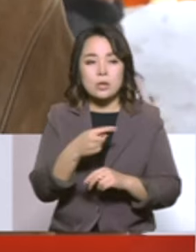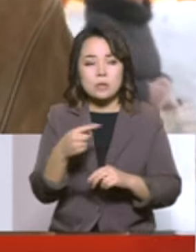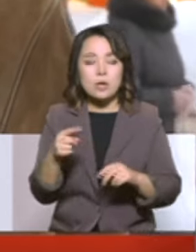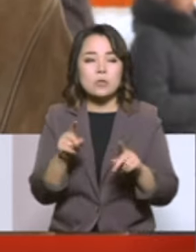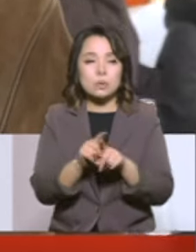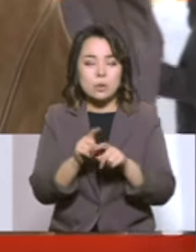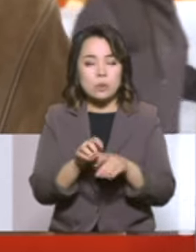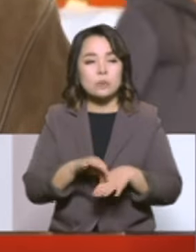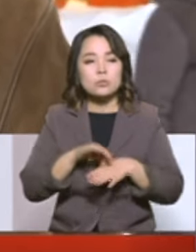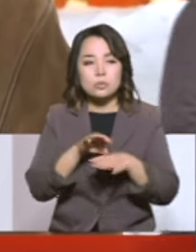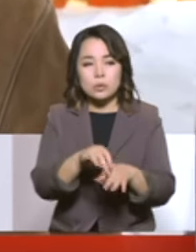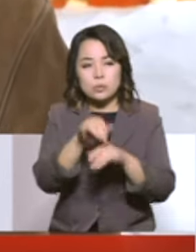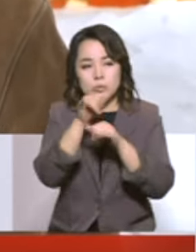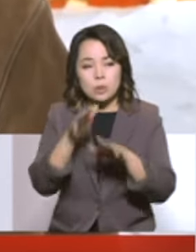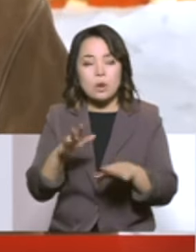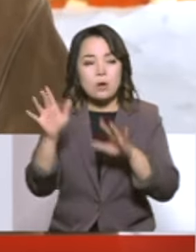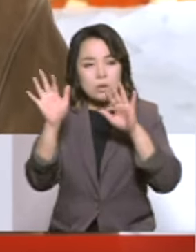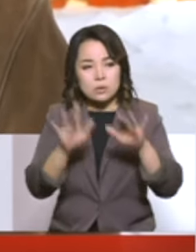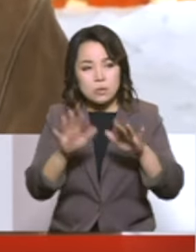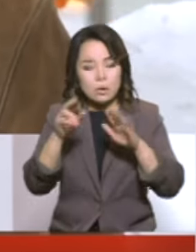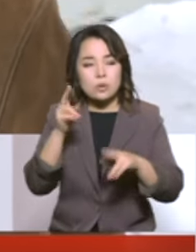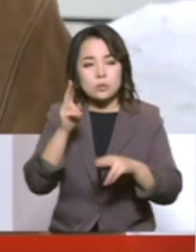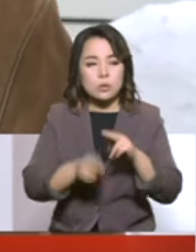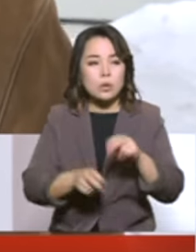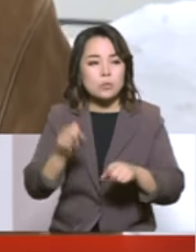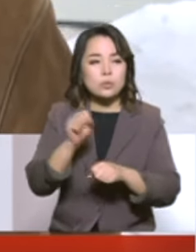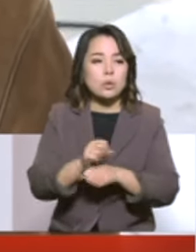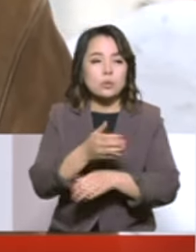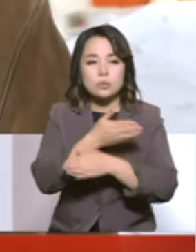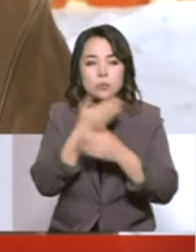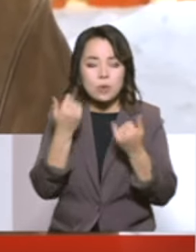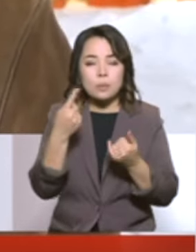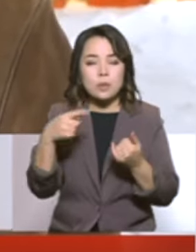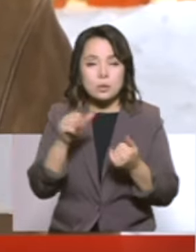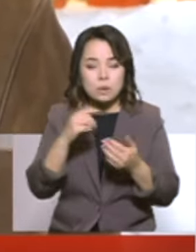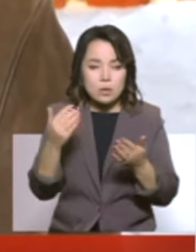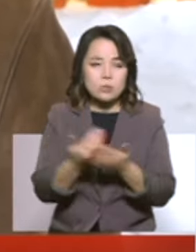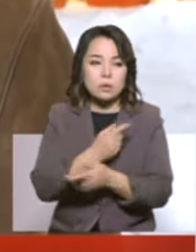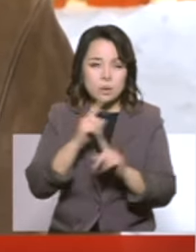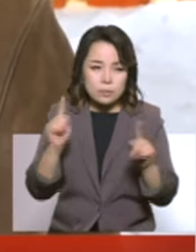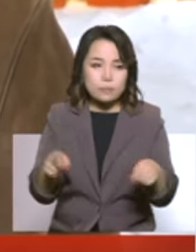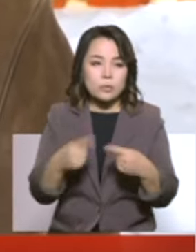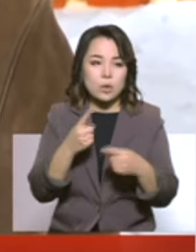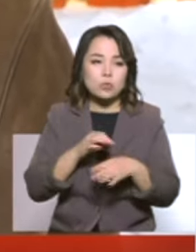қалады. Қарда тоқтаусыз жауды. Бірақ оған қарамастан соңғы бір аптада жұмыс қайта жанданды.